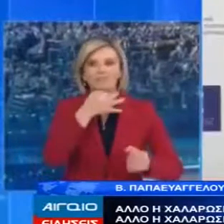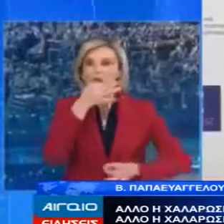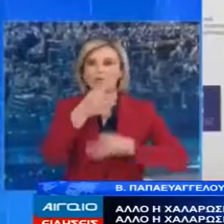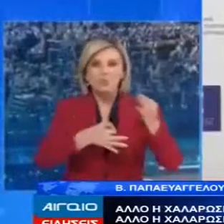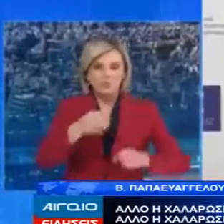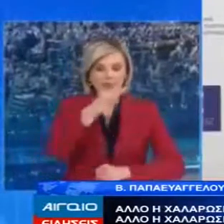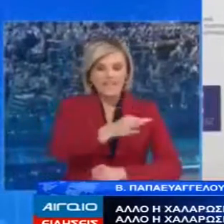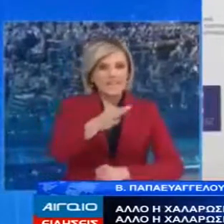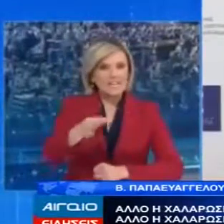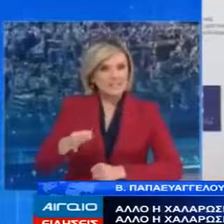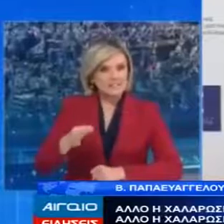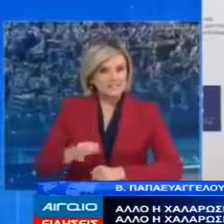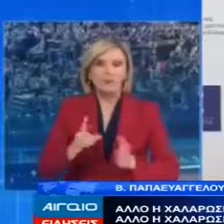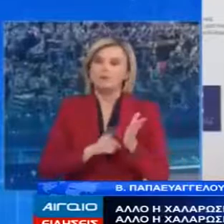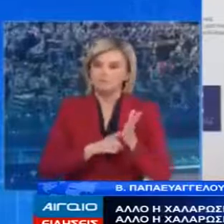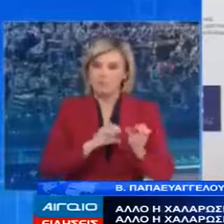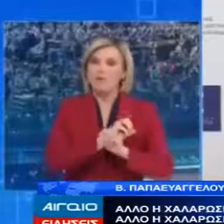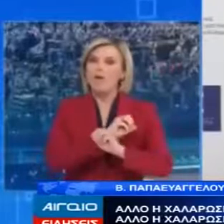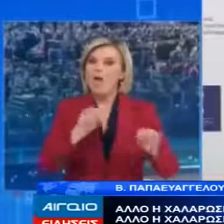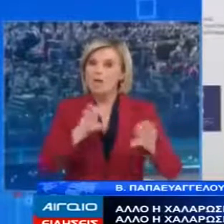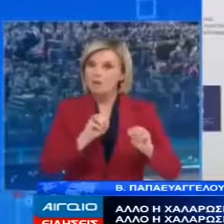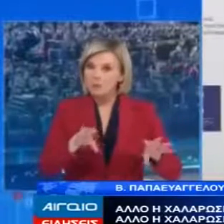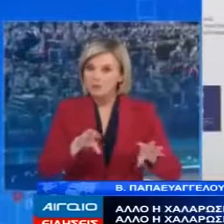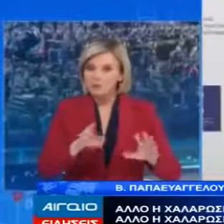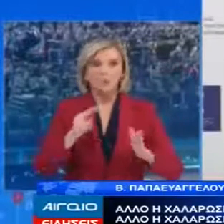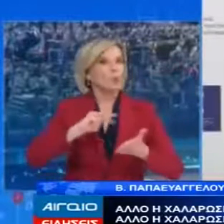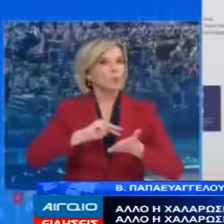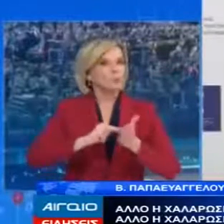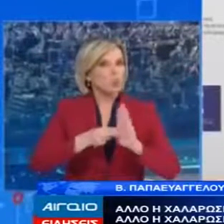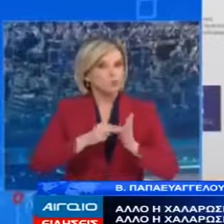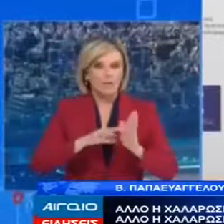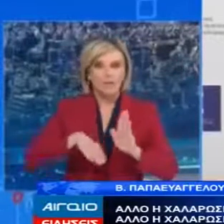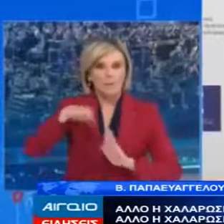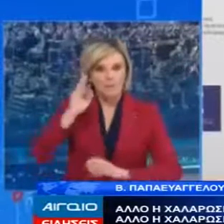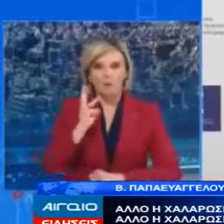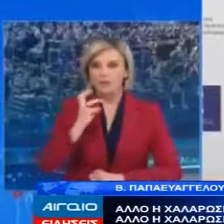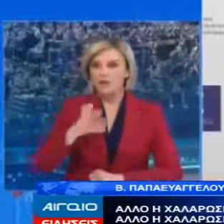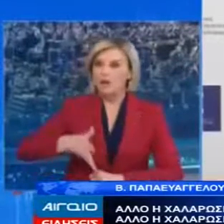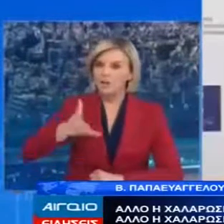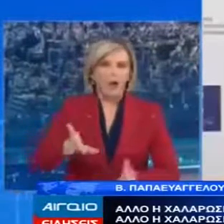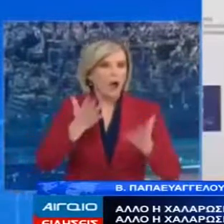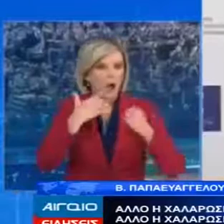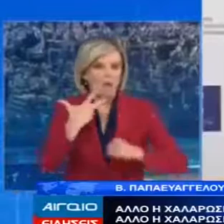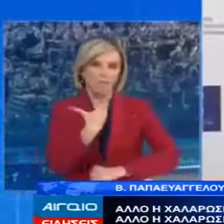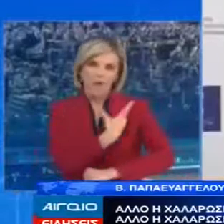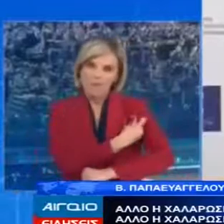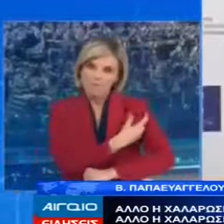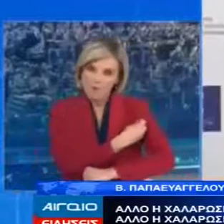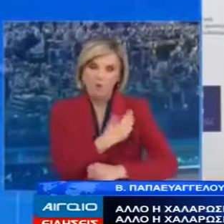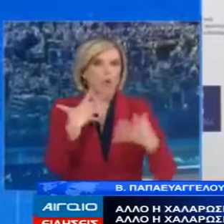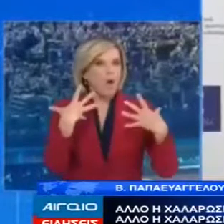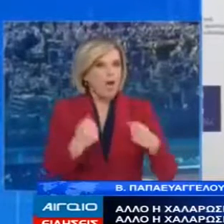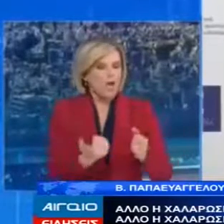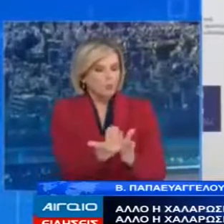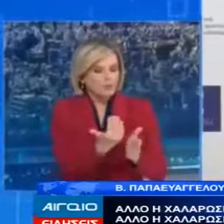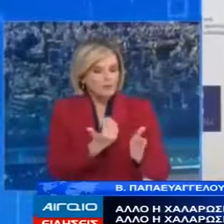πρέπει να ενημερωθούν. Ιδιαίτερα όσοι δεν έχουν εμβολιαστεί, όσοι είναι πάνω από 30 ετών ή είναι άτομα με υποκείμενα νοσήματα, θα πρέπει να